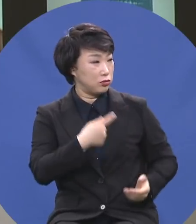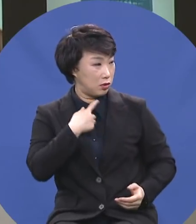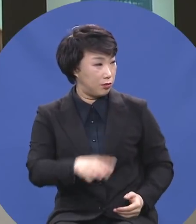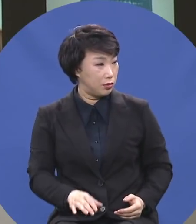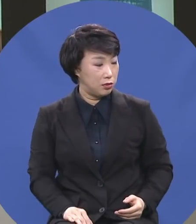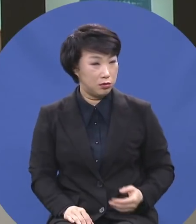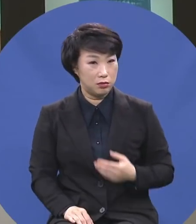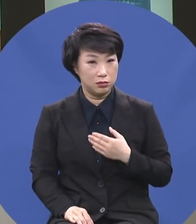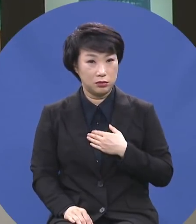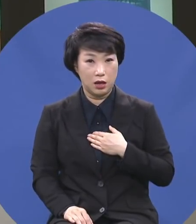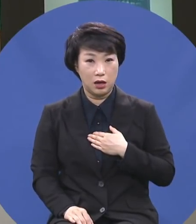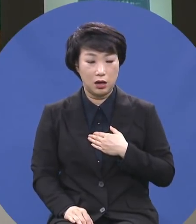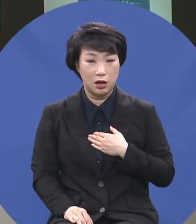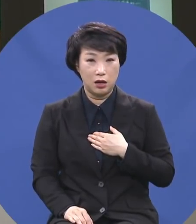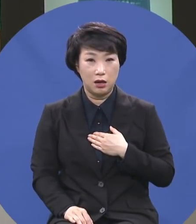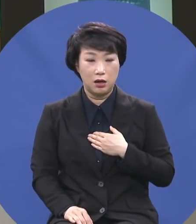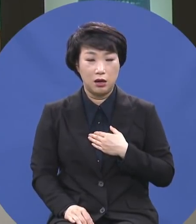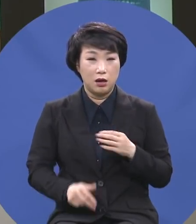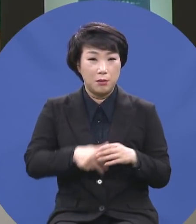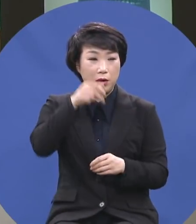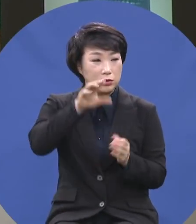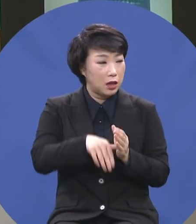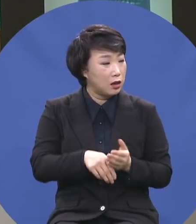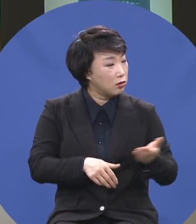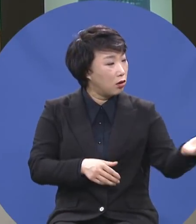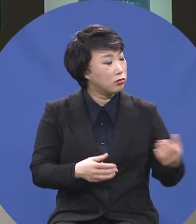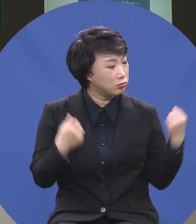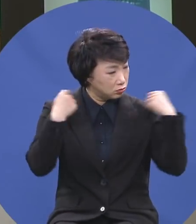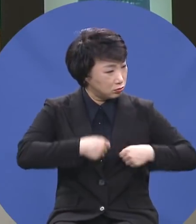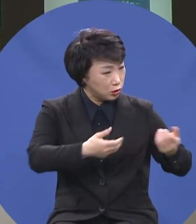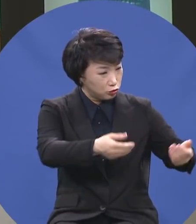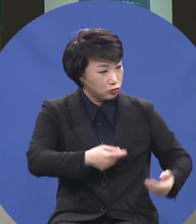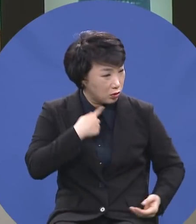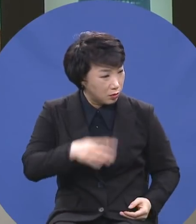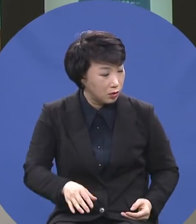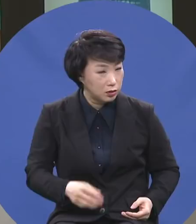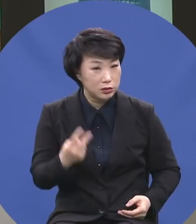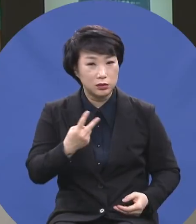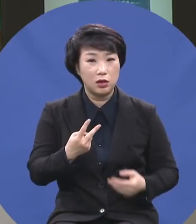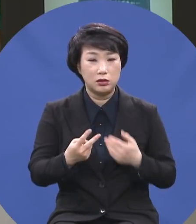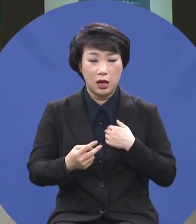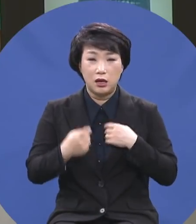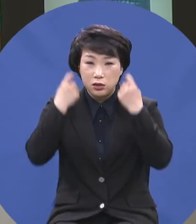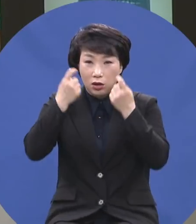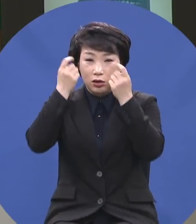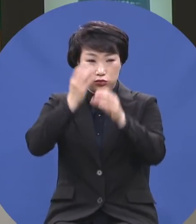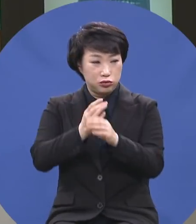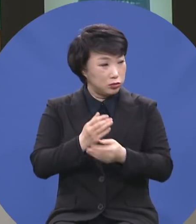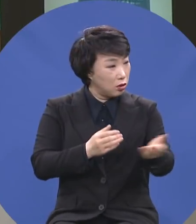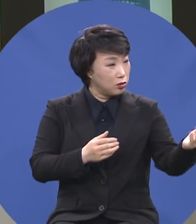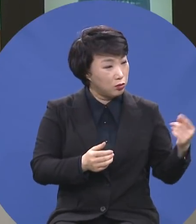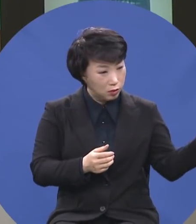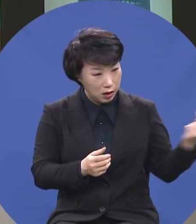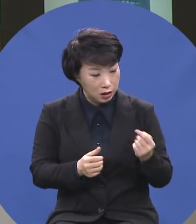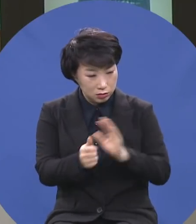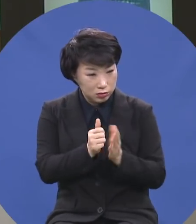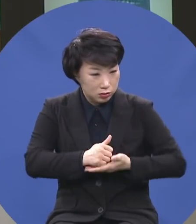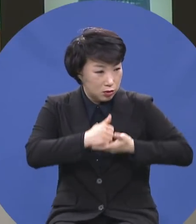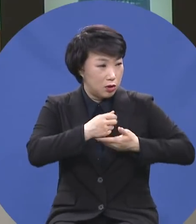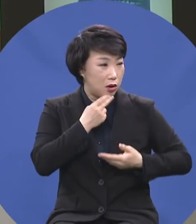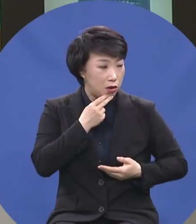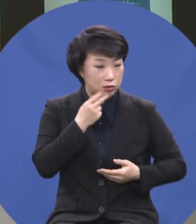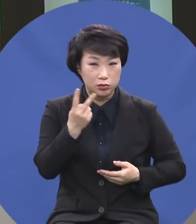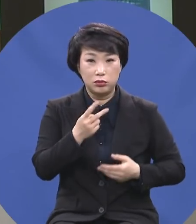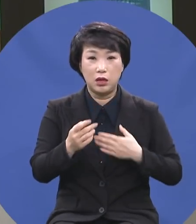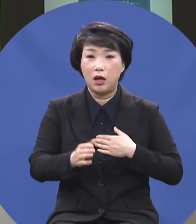않았어. 내가 벗었을 때 입히지 않았어. 내가 나그네 되었을 때 돌아보지 않았어.